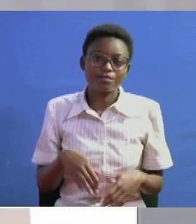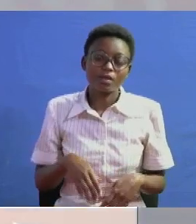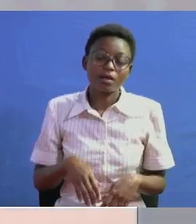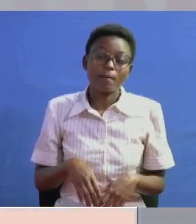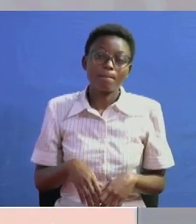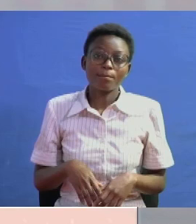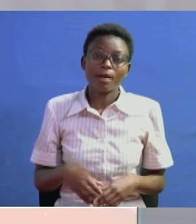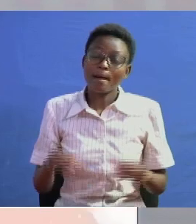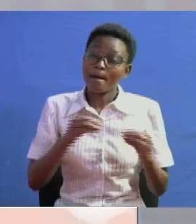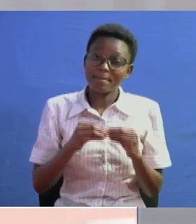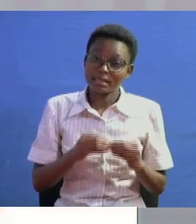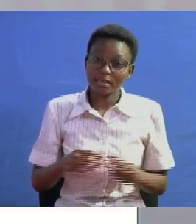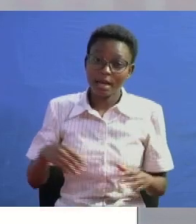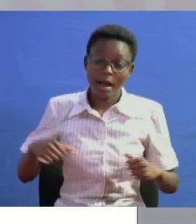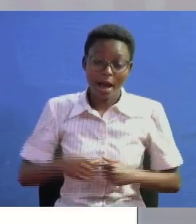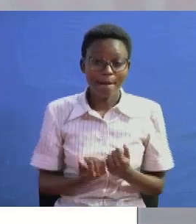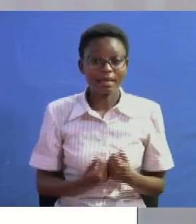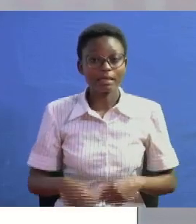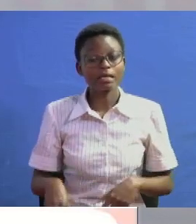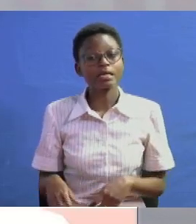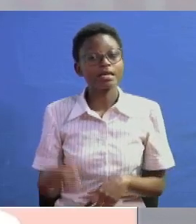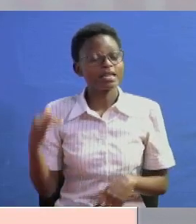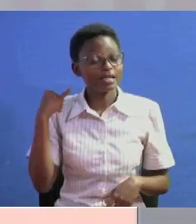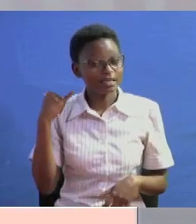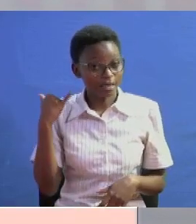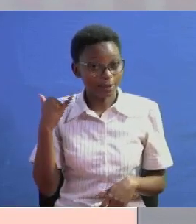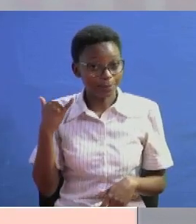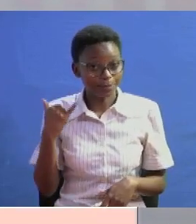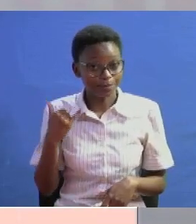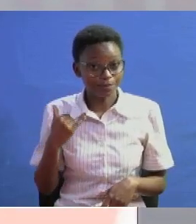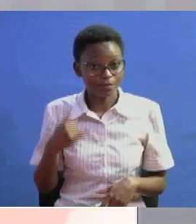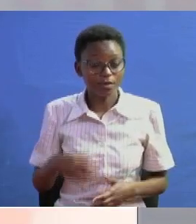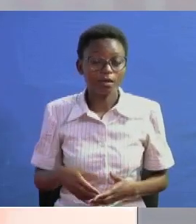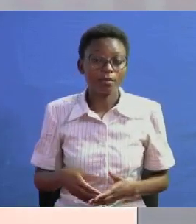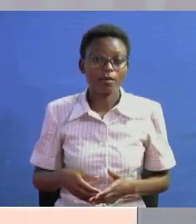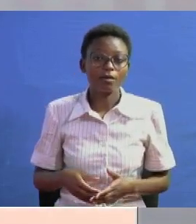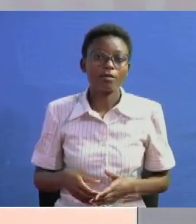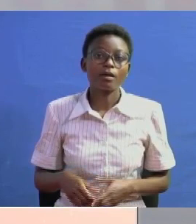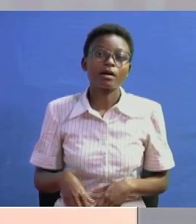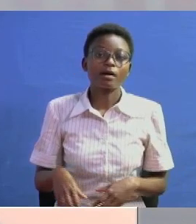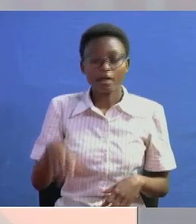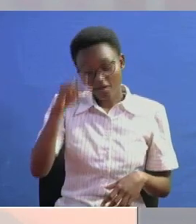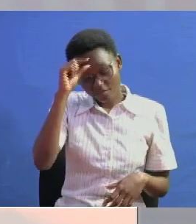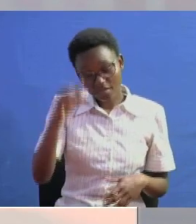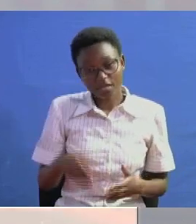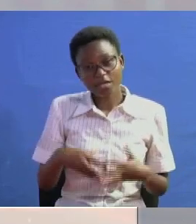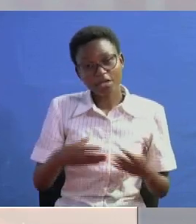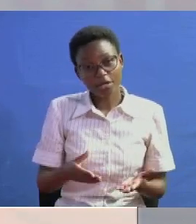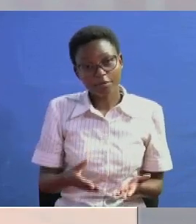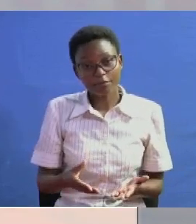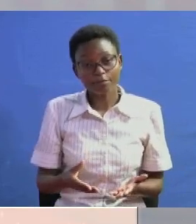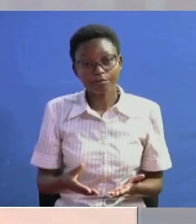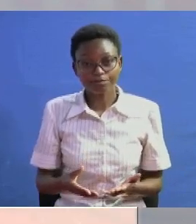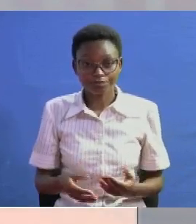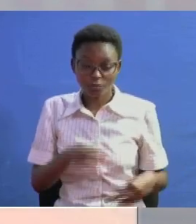jana kati ya matawi matatu ya serikali, wakidai kwamba ulitoa nafasi ya serikali kutoa hongo kwa mahakama. Hii ni